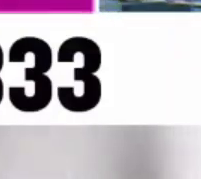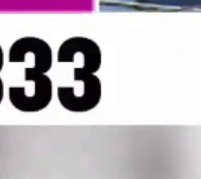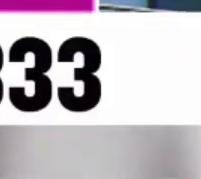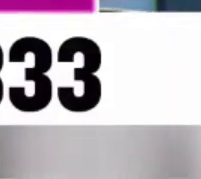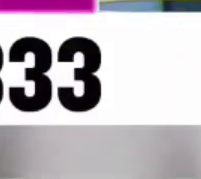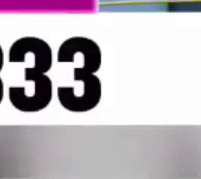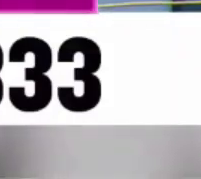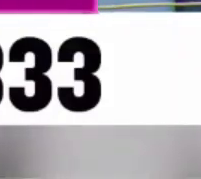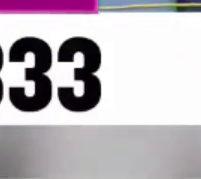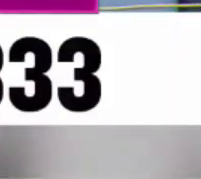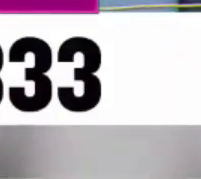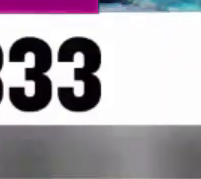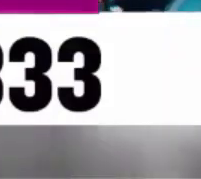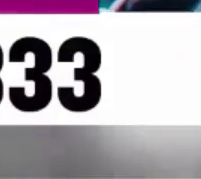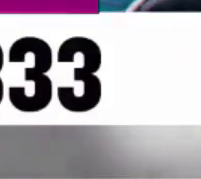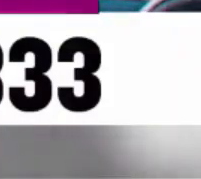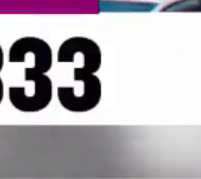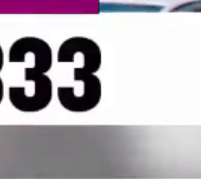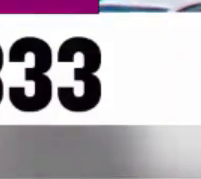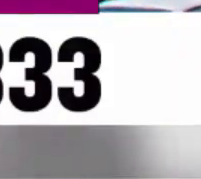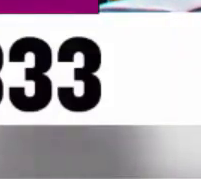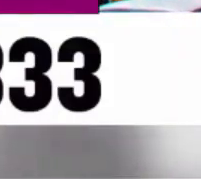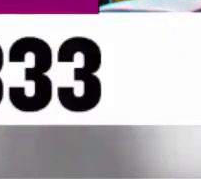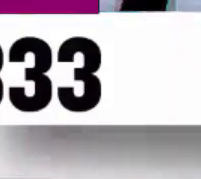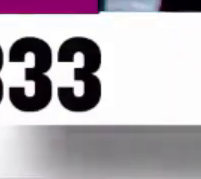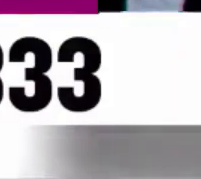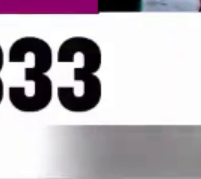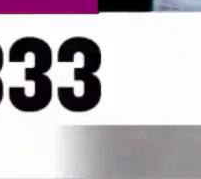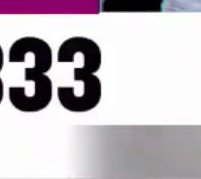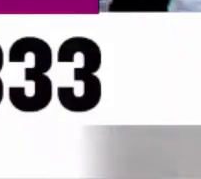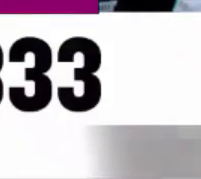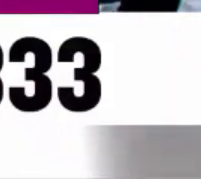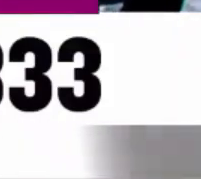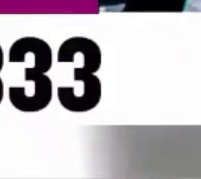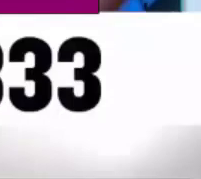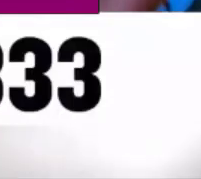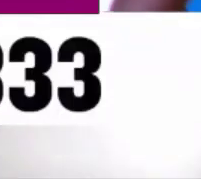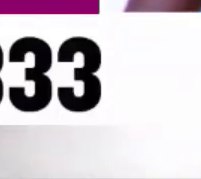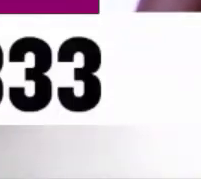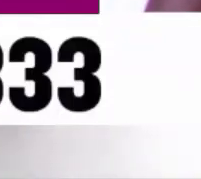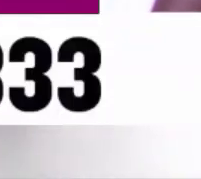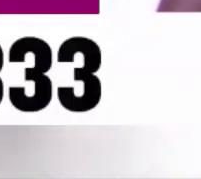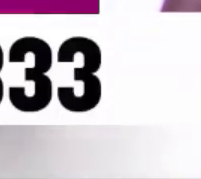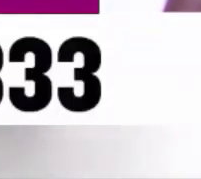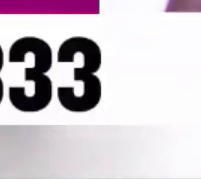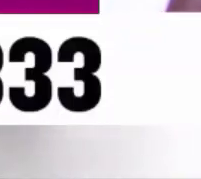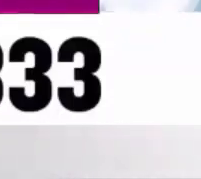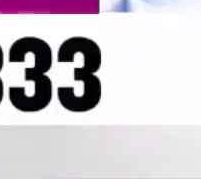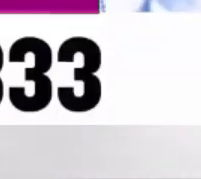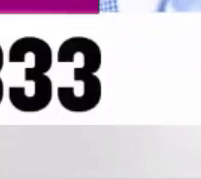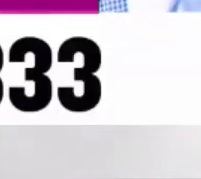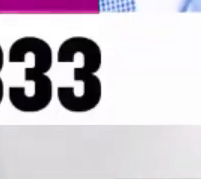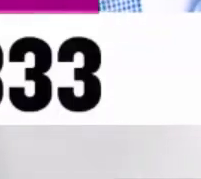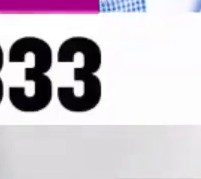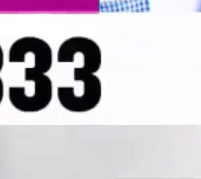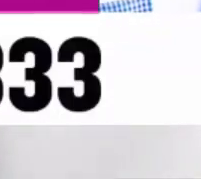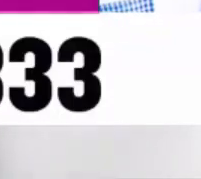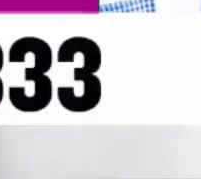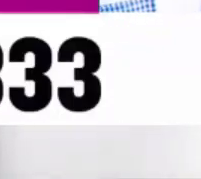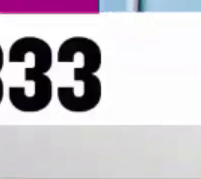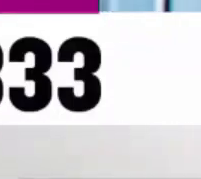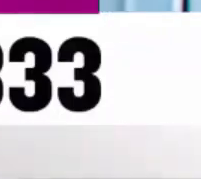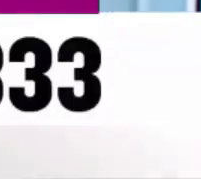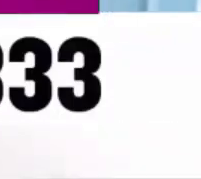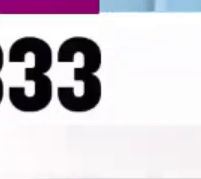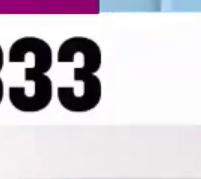Nativate anawatangazia umma na vijana wote waliohitimu kidato cha 4 kujiunga na kozi fupi na ndefu zenye fursa za ajira. Kozi